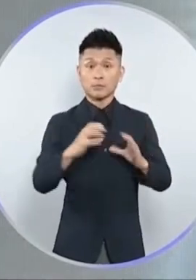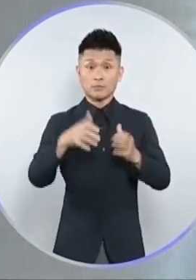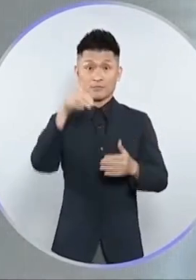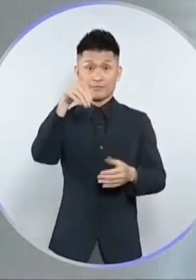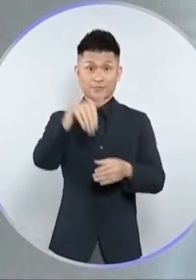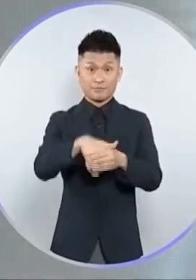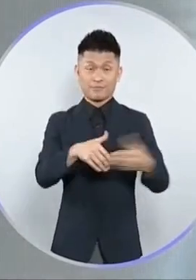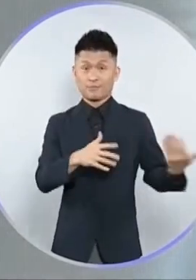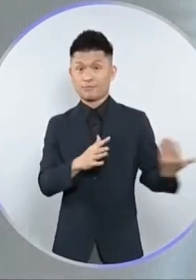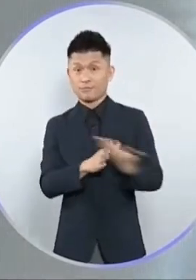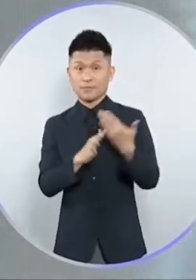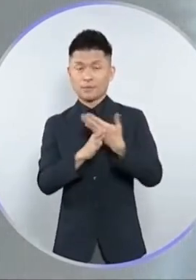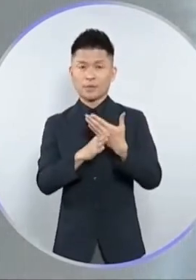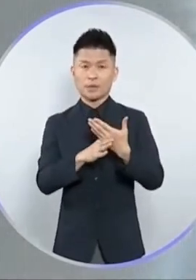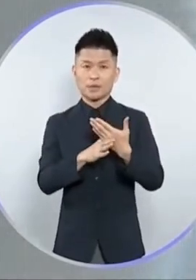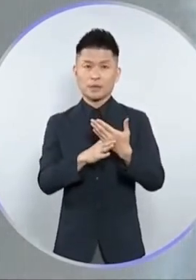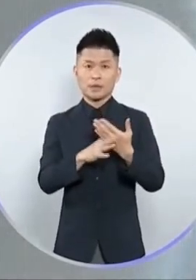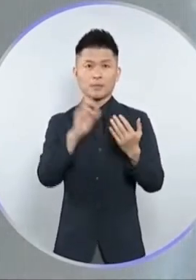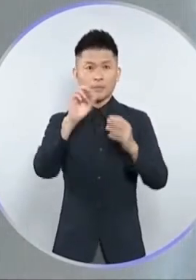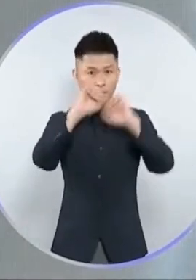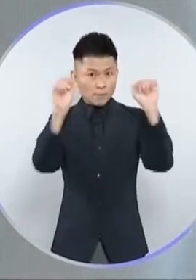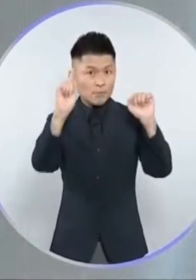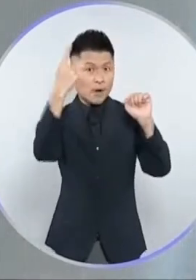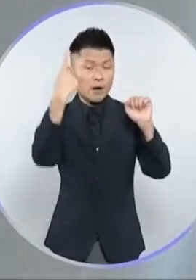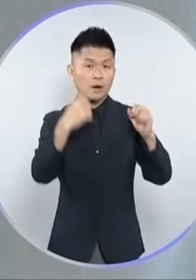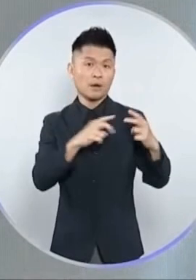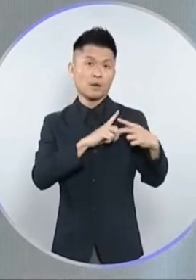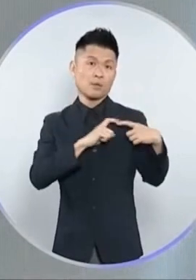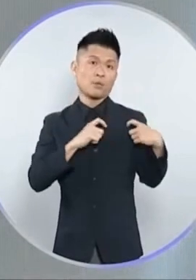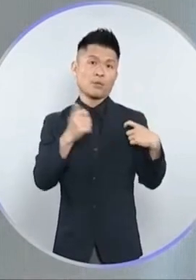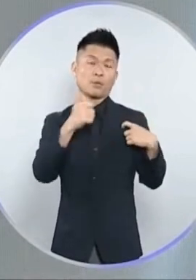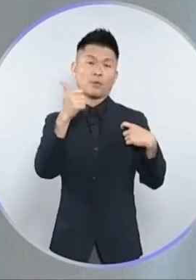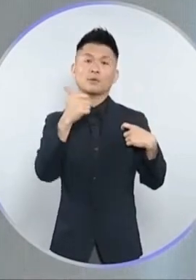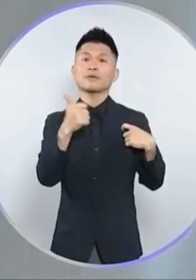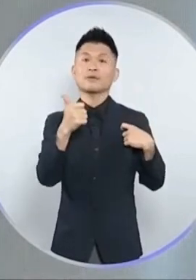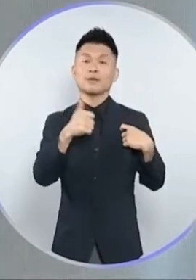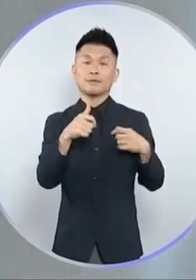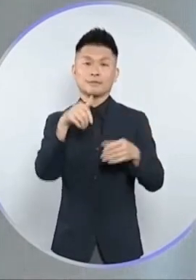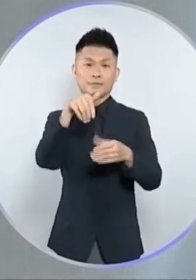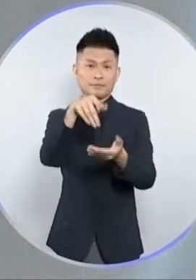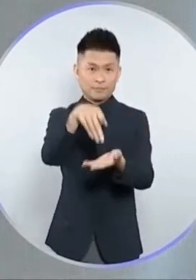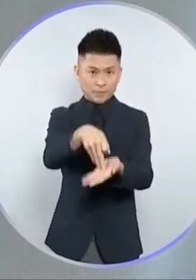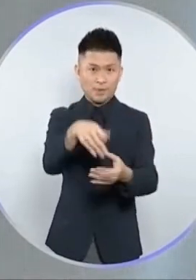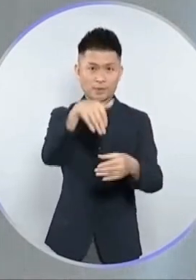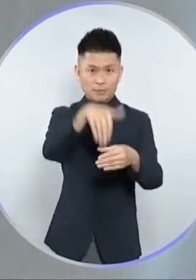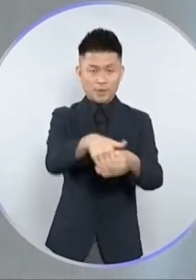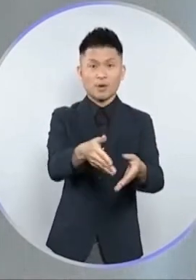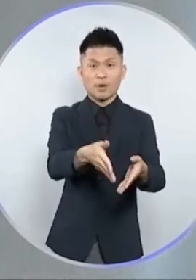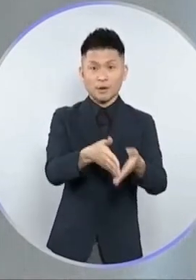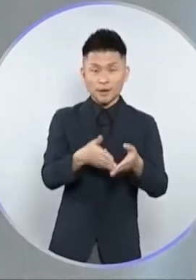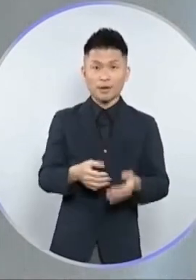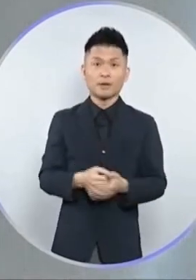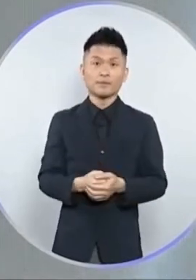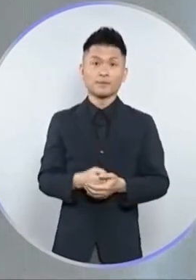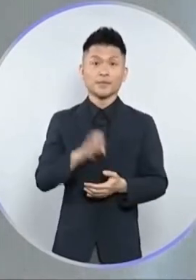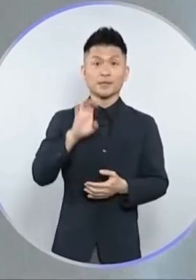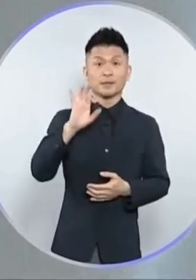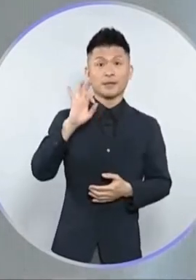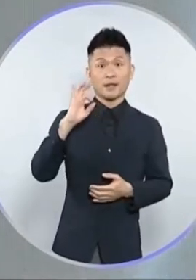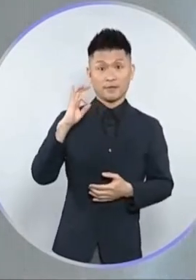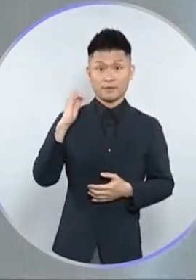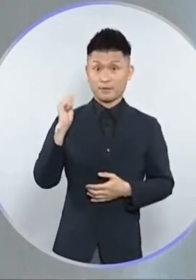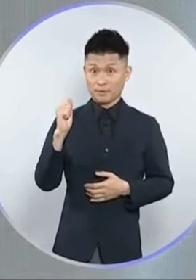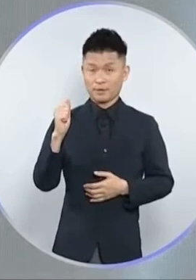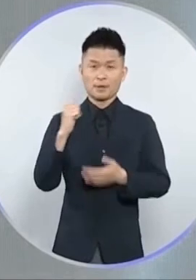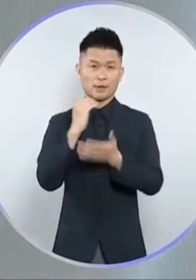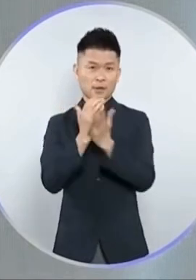选，那么从 ECFA 的宣布，还有从农产品各方面